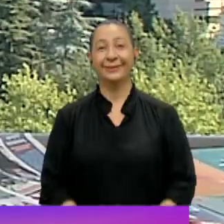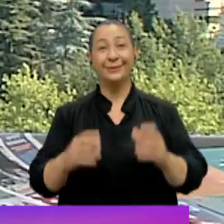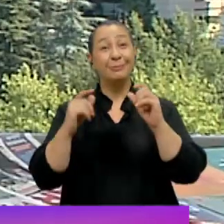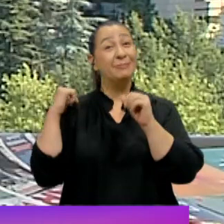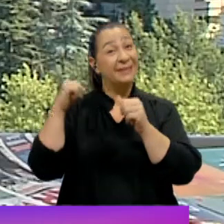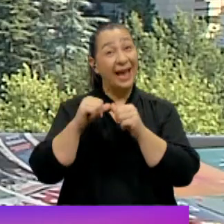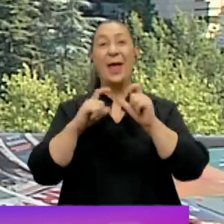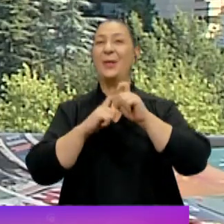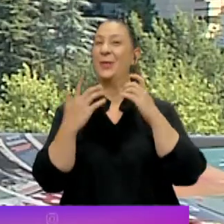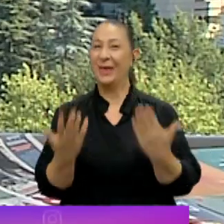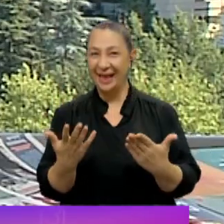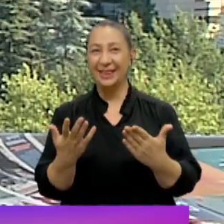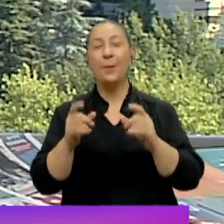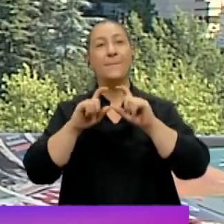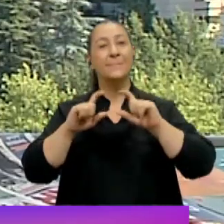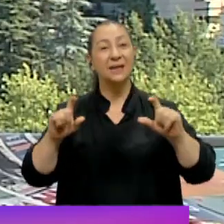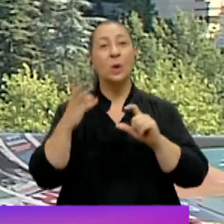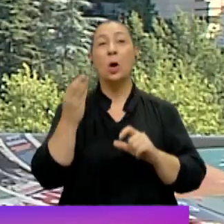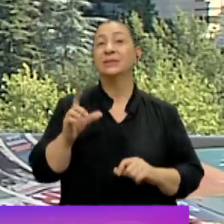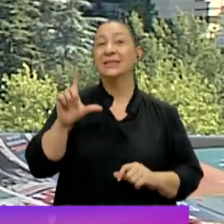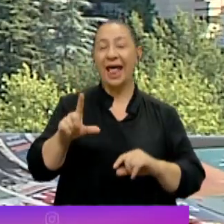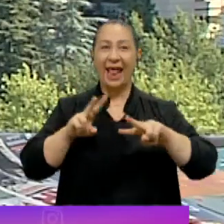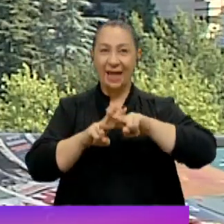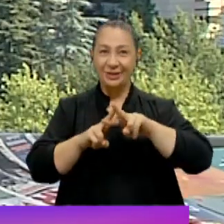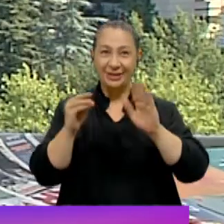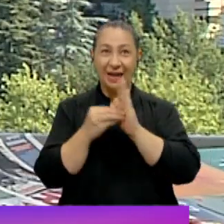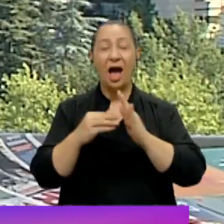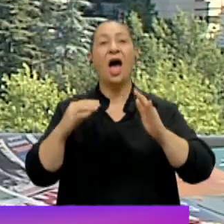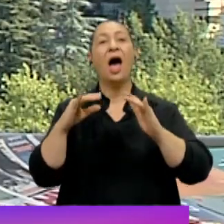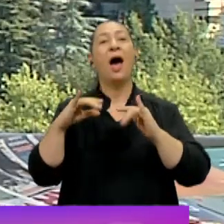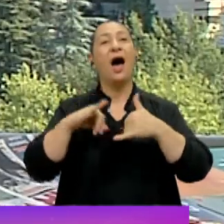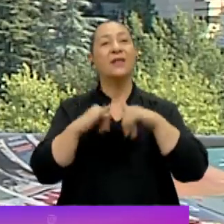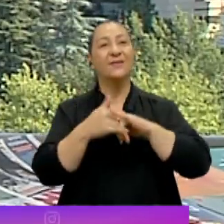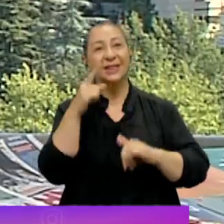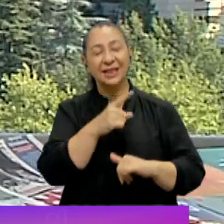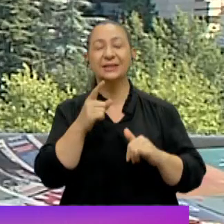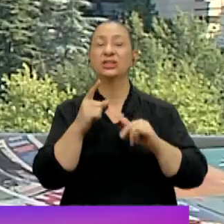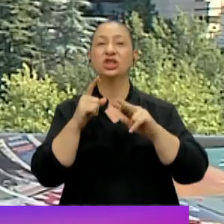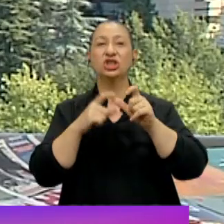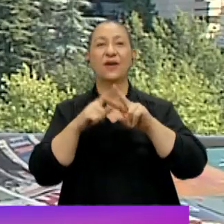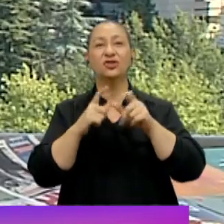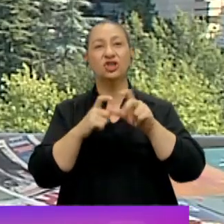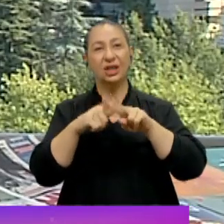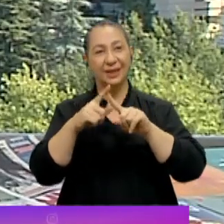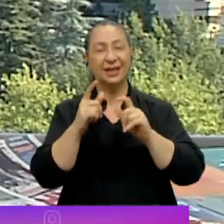Bir kez daha günaydın. Başlığımız olması gereken Artvin Şavşat'a bir geçmiş olsun diyelim.